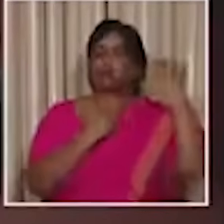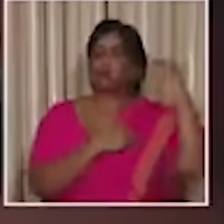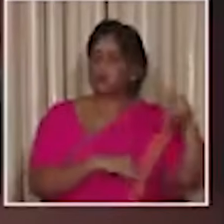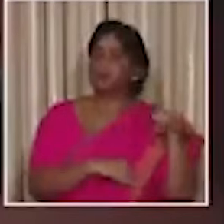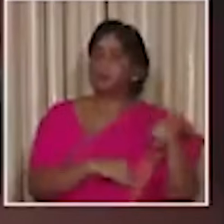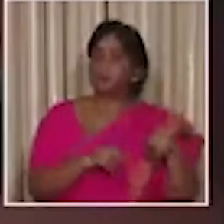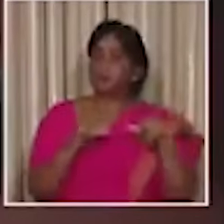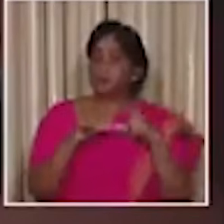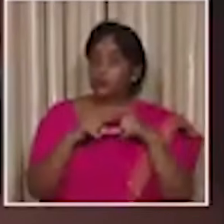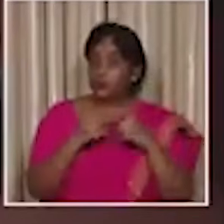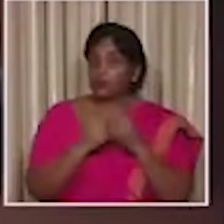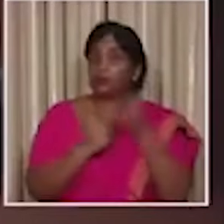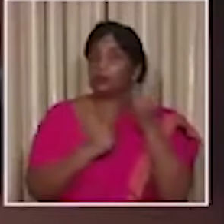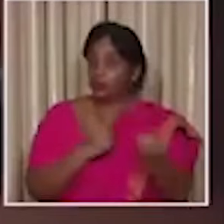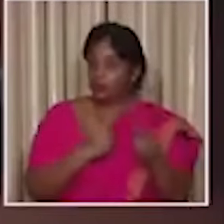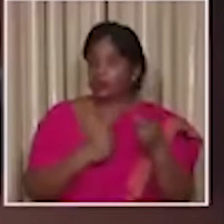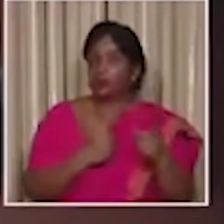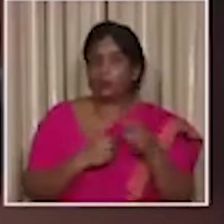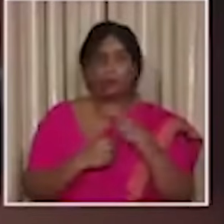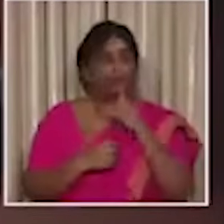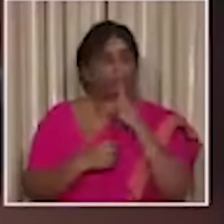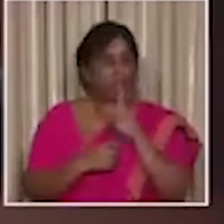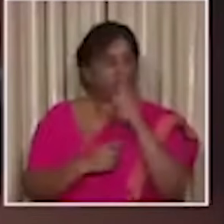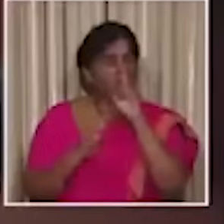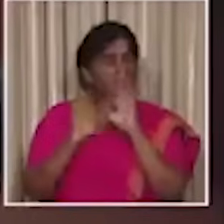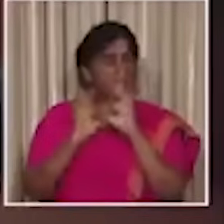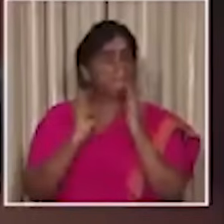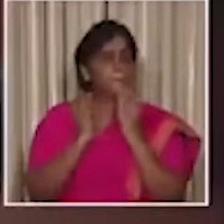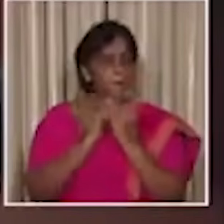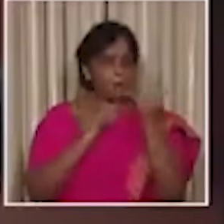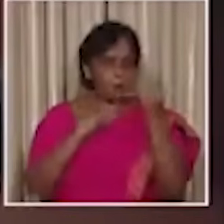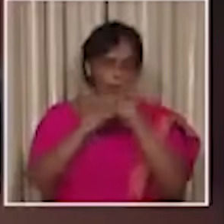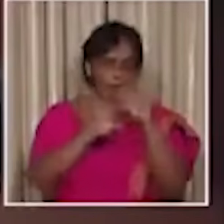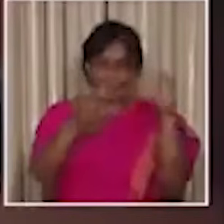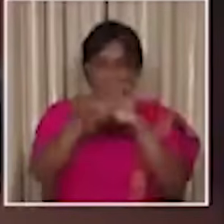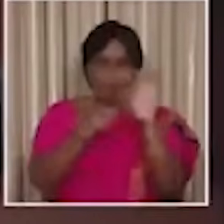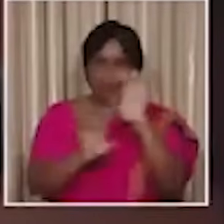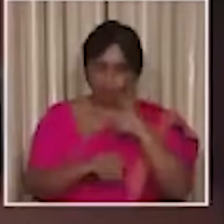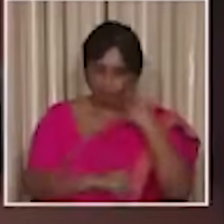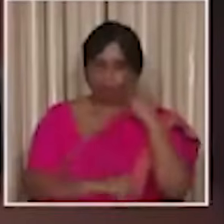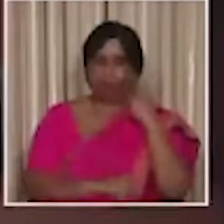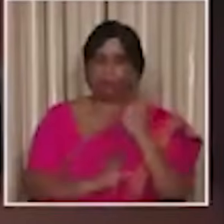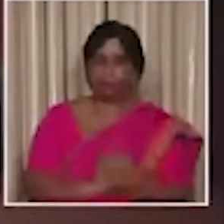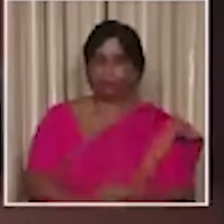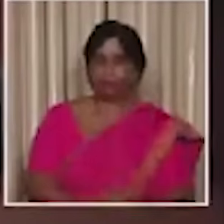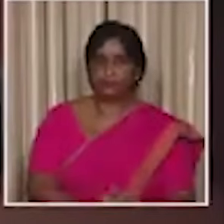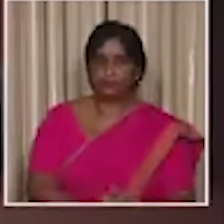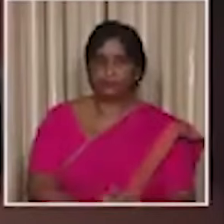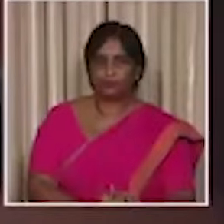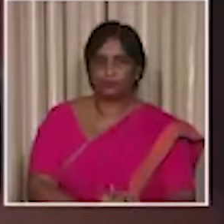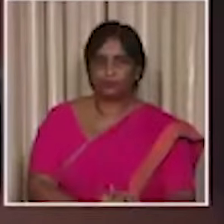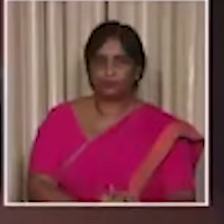මේ බලපත්‍ර ලබා දුන්නේ මා එකයි කිව්වේ එක පවුලක. ඔබතුමා සම්බන්ධ නැති බව මම දන්නවා. නම් ඔව්, ඔබතුමාට වැඩක් නැහැ.